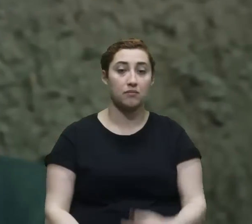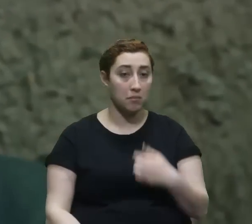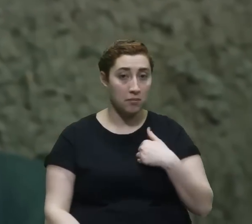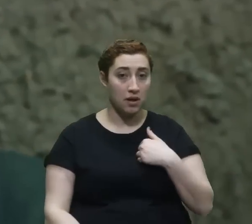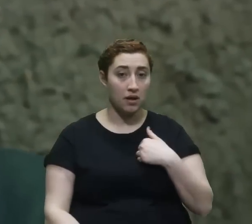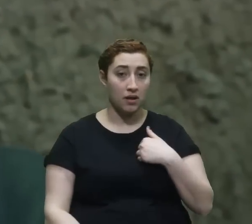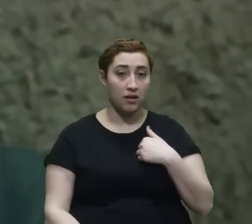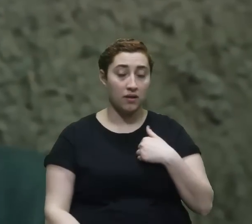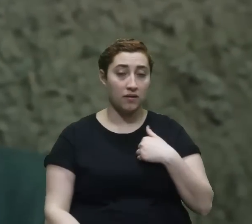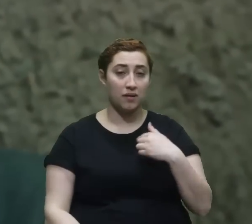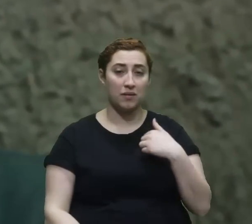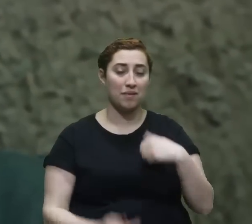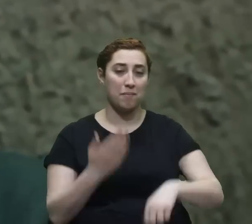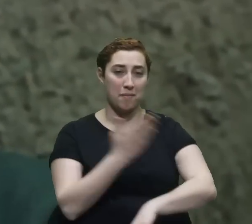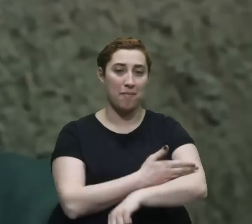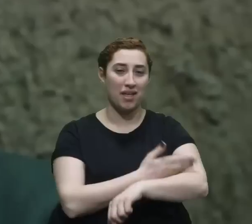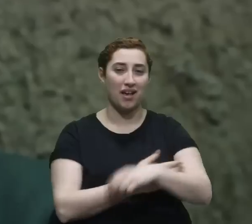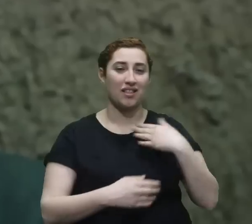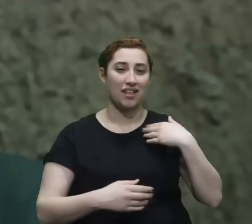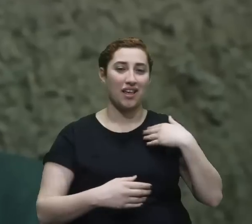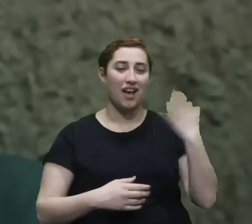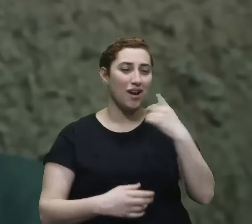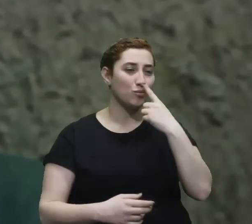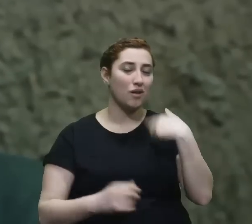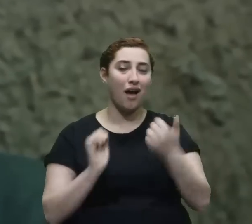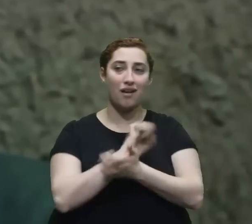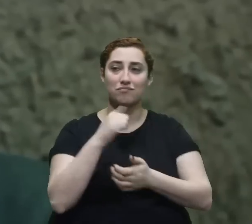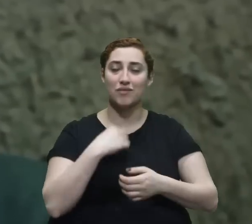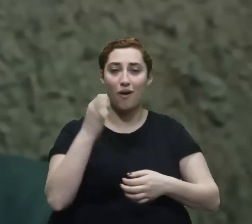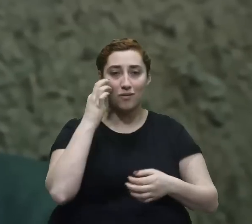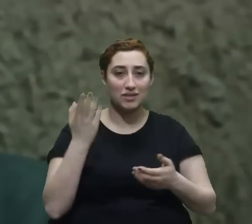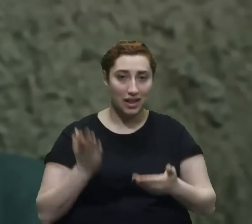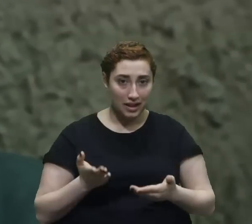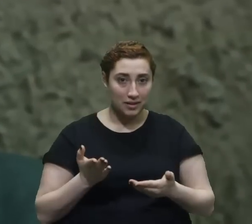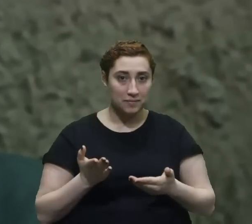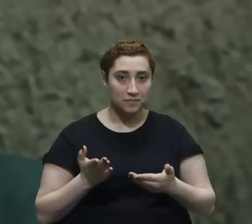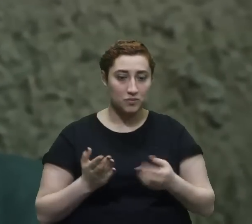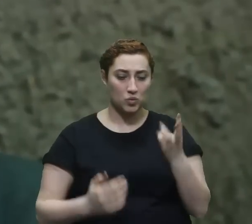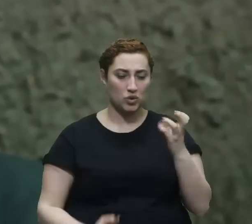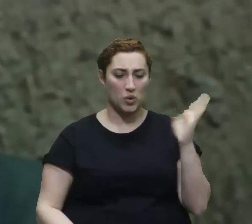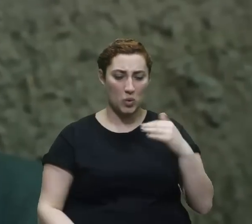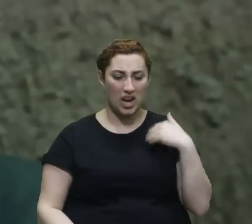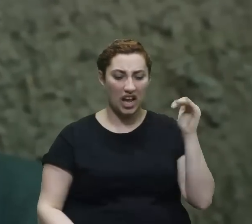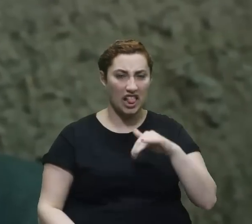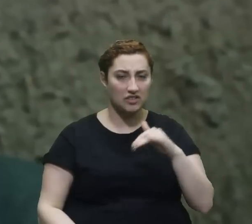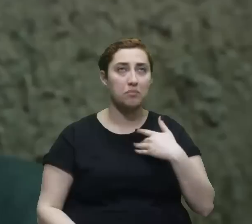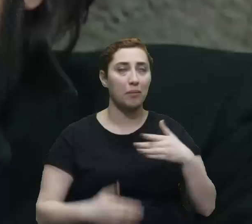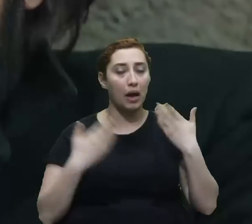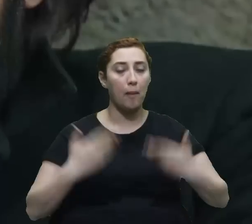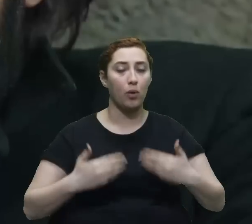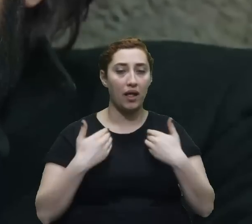Ben de memleketi, Karamürsel'deki ailemi özlemiştim. 3 ay sonra dönecektim, kabul